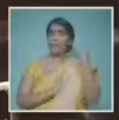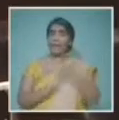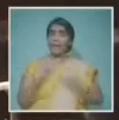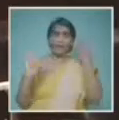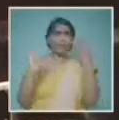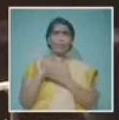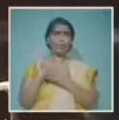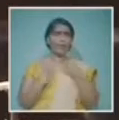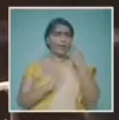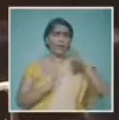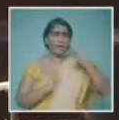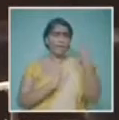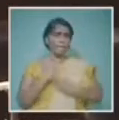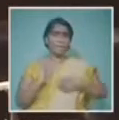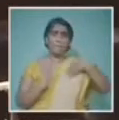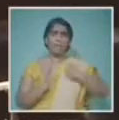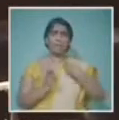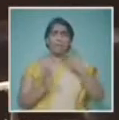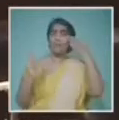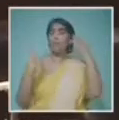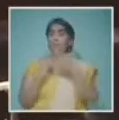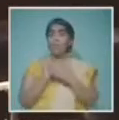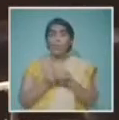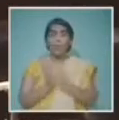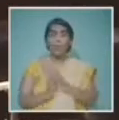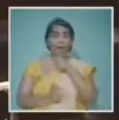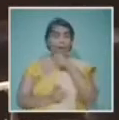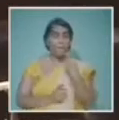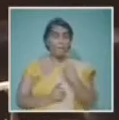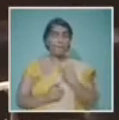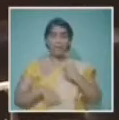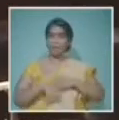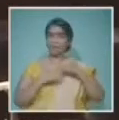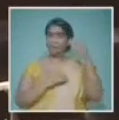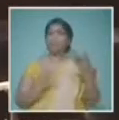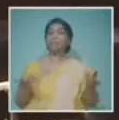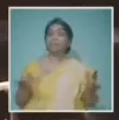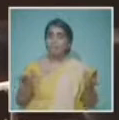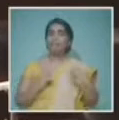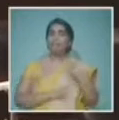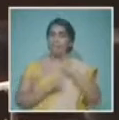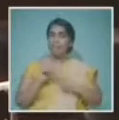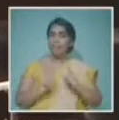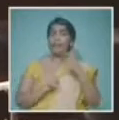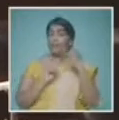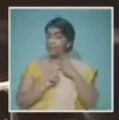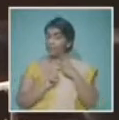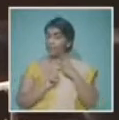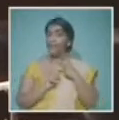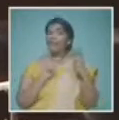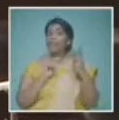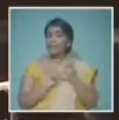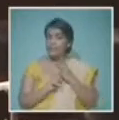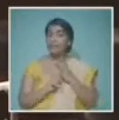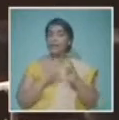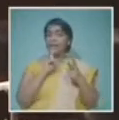කතා කරන්නේ. මූලික නීතිය සම්පාදනයේදී භාජනය කරන්නේ තමන්ගේ පෙන්ෂන් එකයි තමන්ගේ දූර කාලයයි. ඔන්න පාර්ලිමේන්තු දෙක දෙවැනි එක